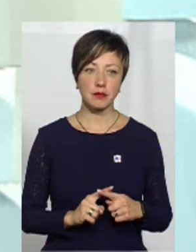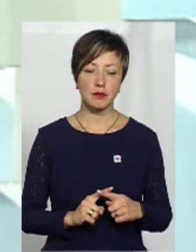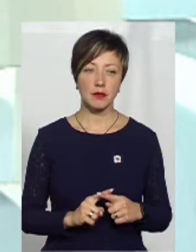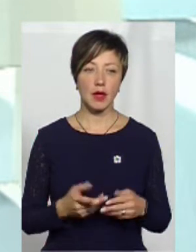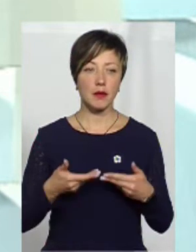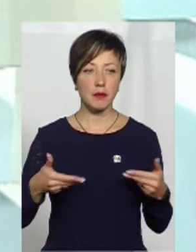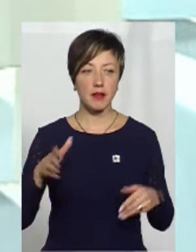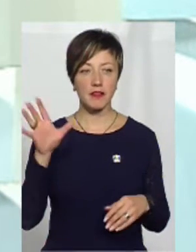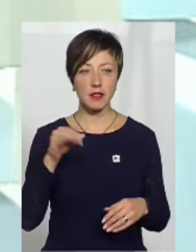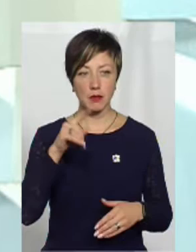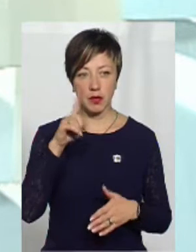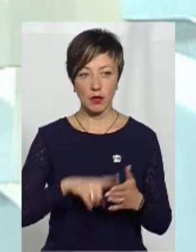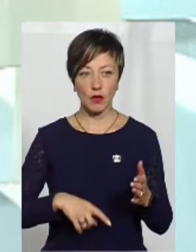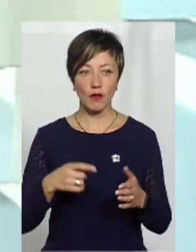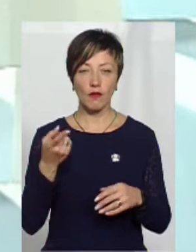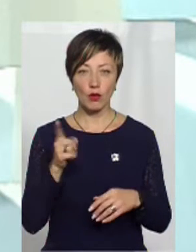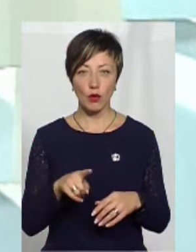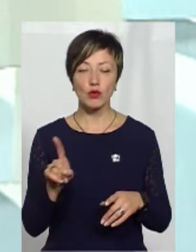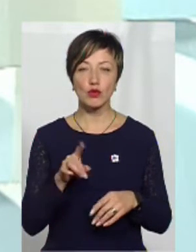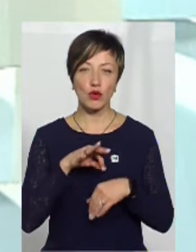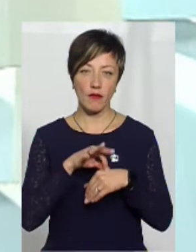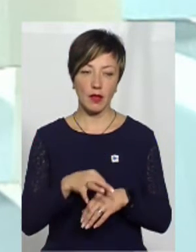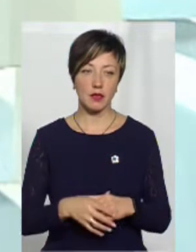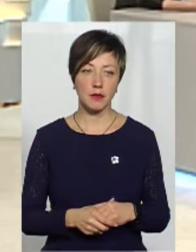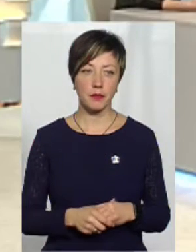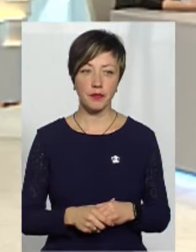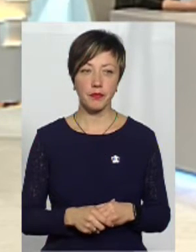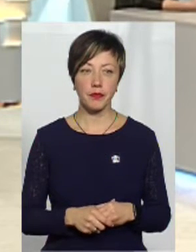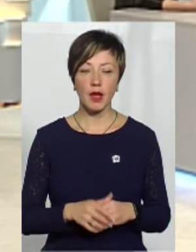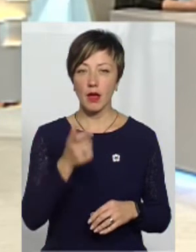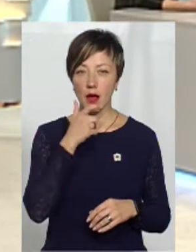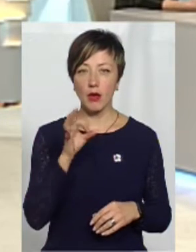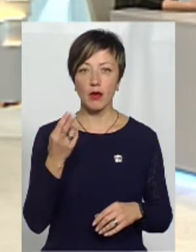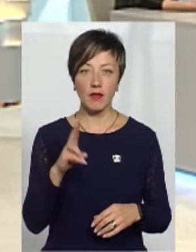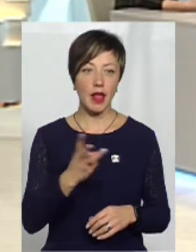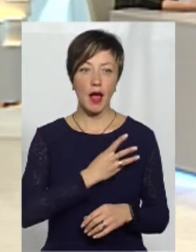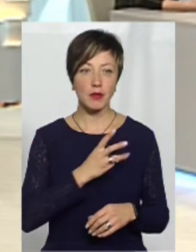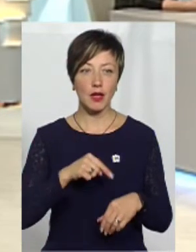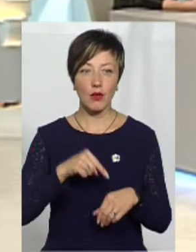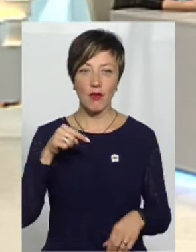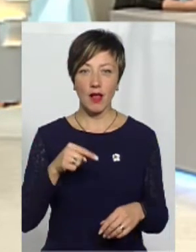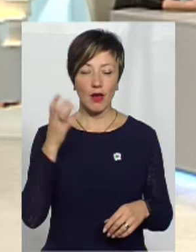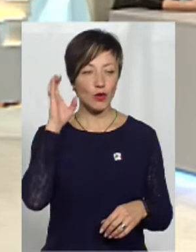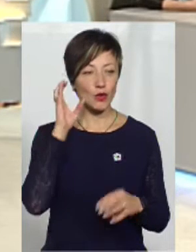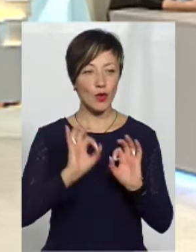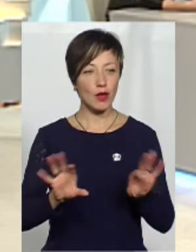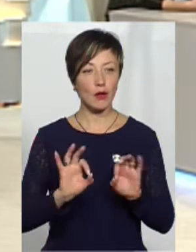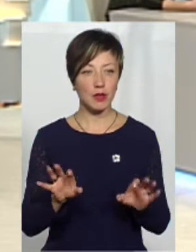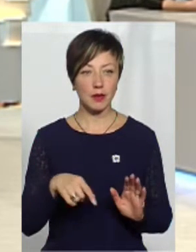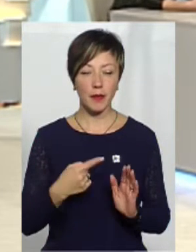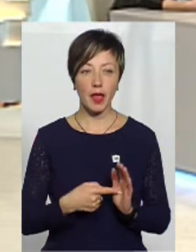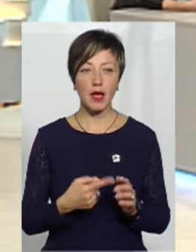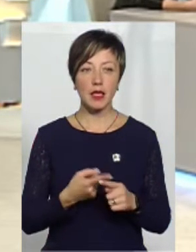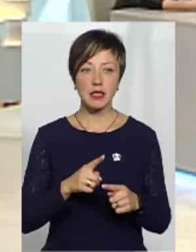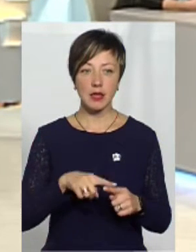ми вже всі переконалися в тому, до чого воно ведеться. Пані Ольго, я бачила, ви так емоційно реагували, коли слухали коментар. Ну, тому